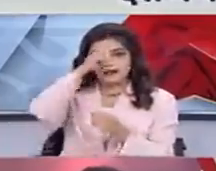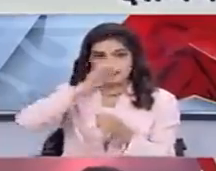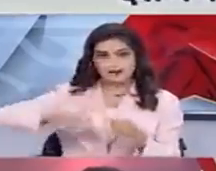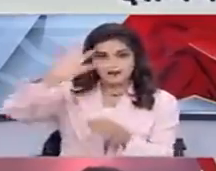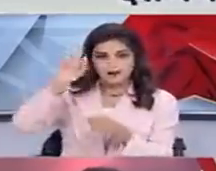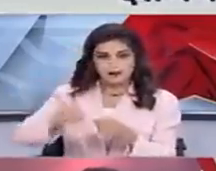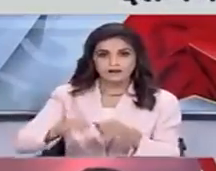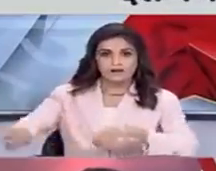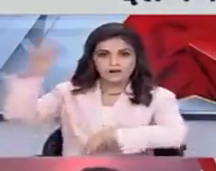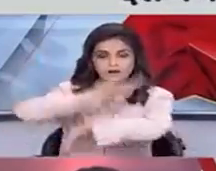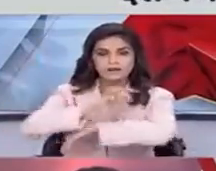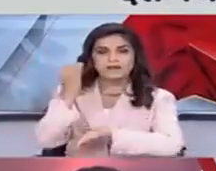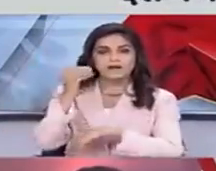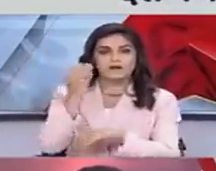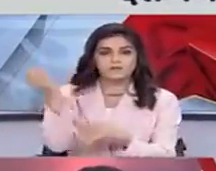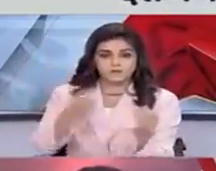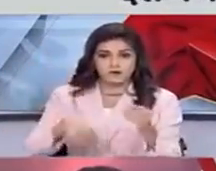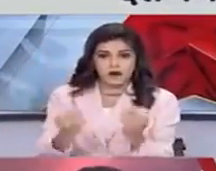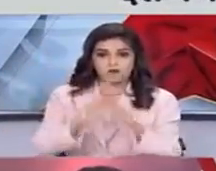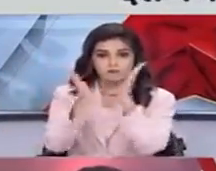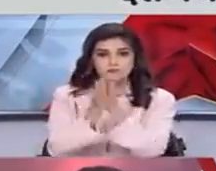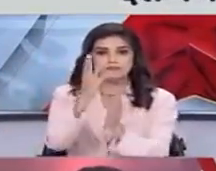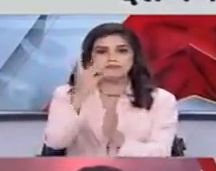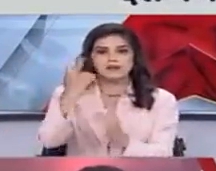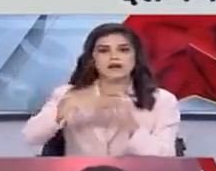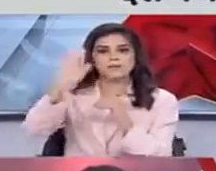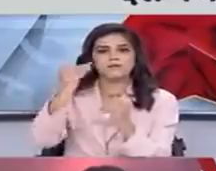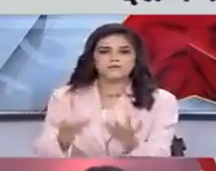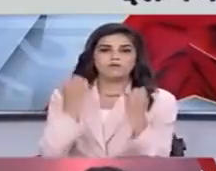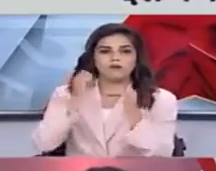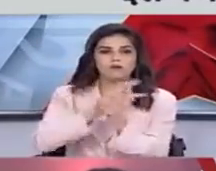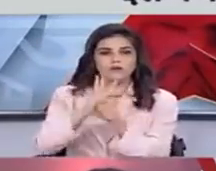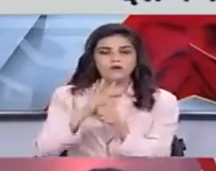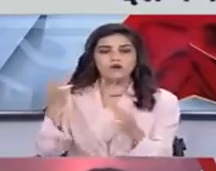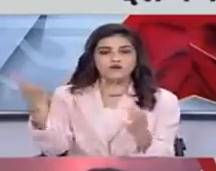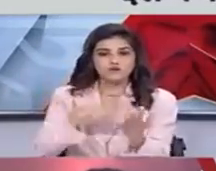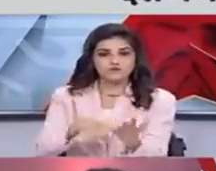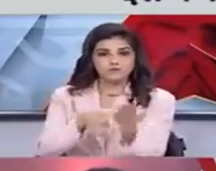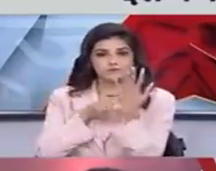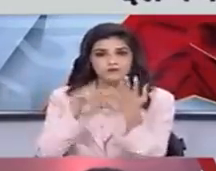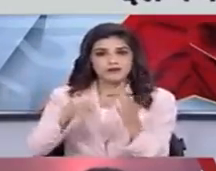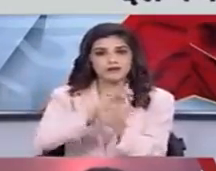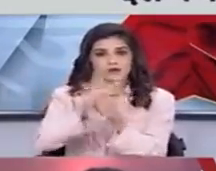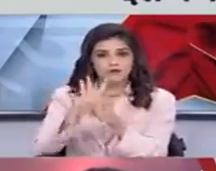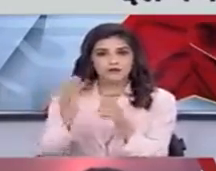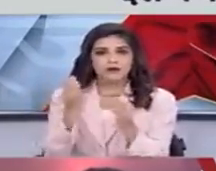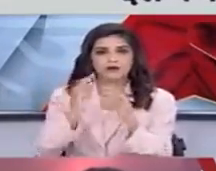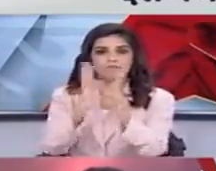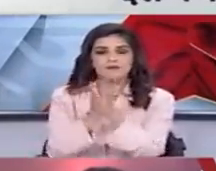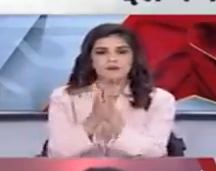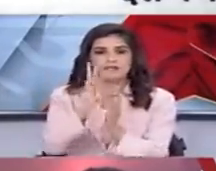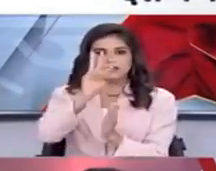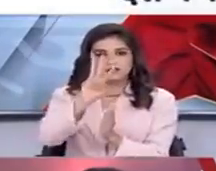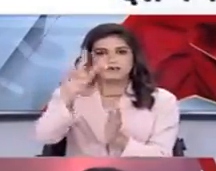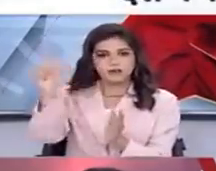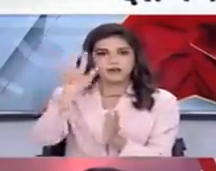में कोरोला के 3 लाख के पार किस पहुंच गए हैं है ताजा आंकड़ों के मुताबिक करना के कुल के